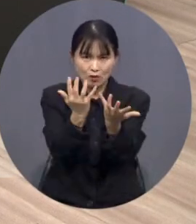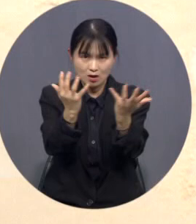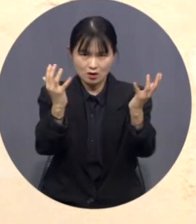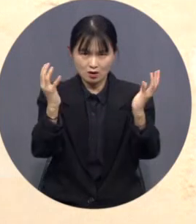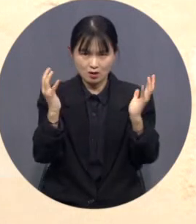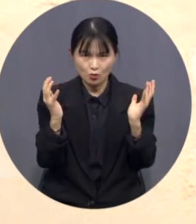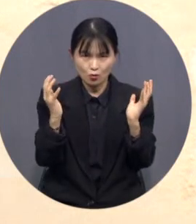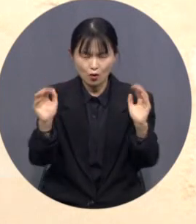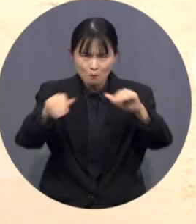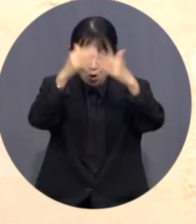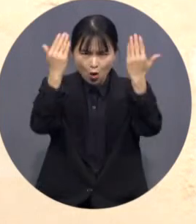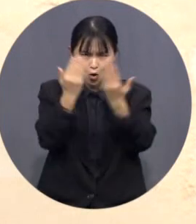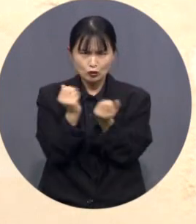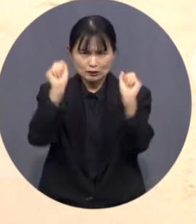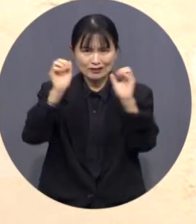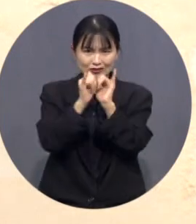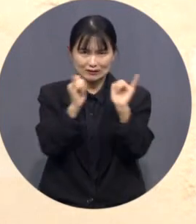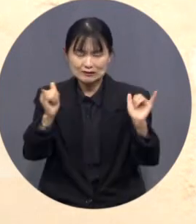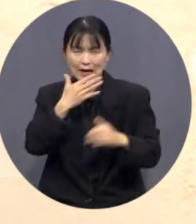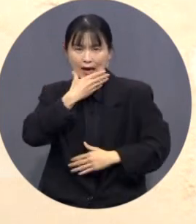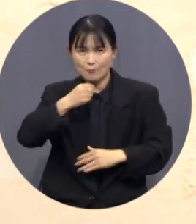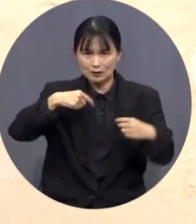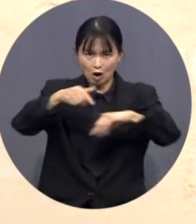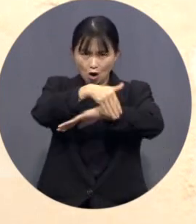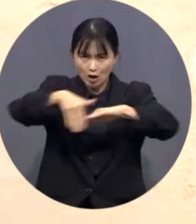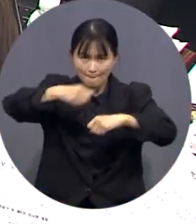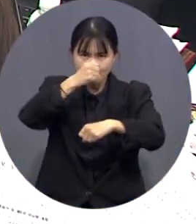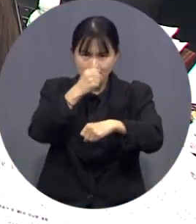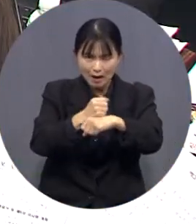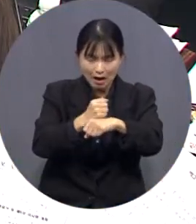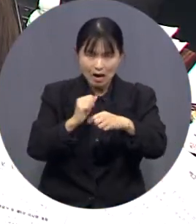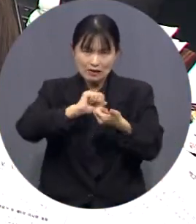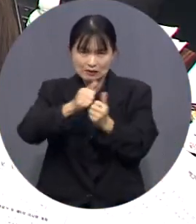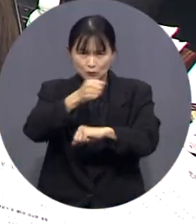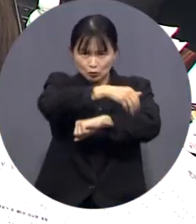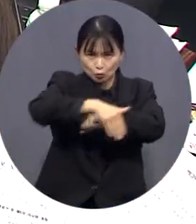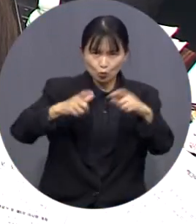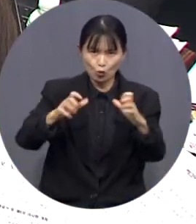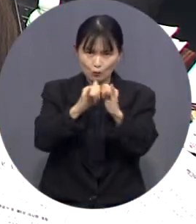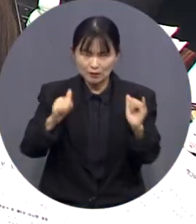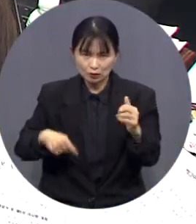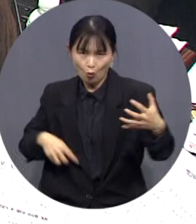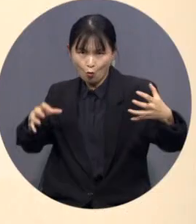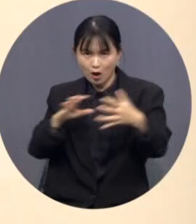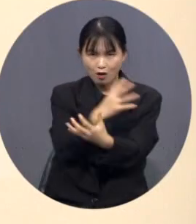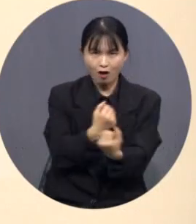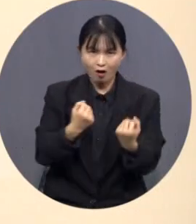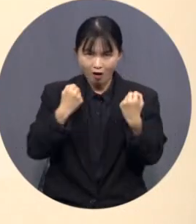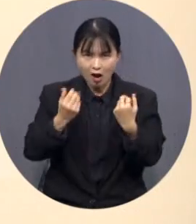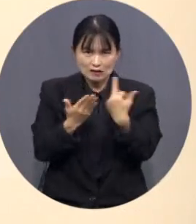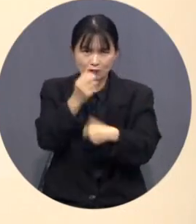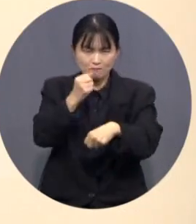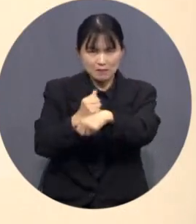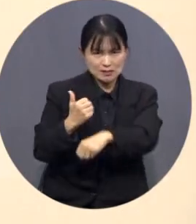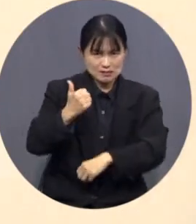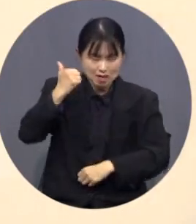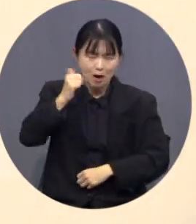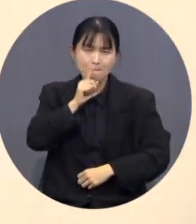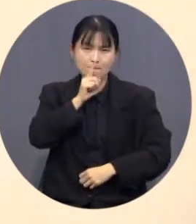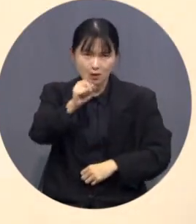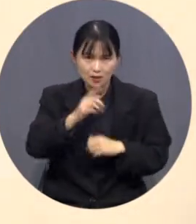열고 모든 체육인이 행복한 정책을 만들고 스포츠로 도민 통합과 건강한 제주를 만들겠다고